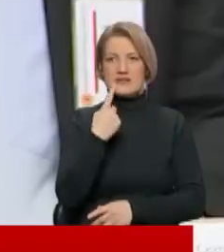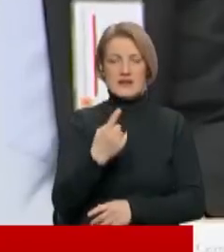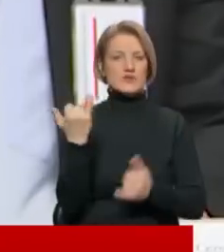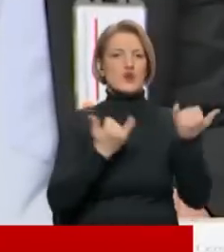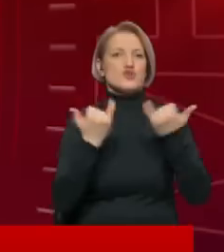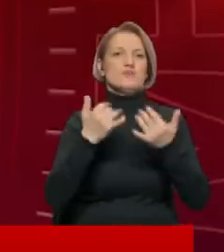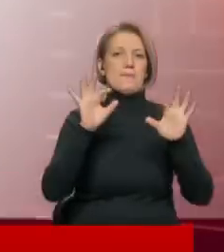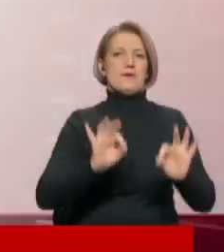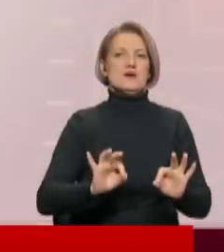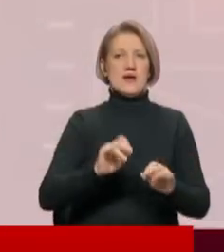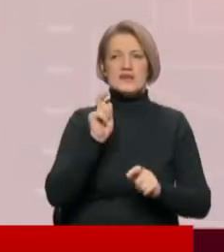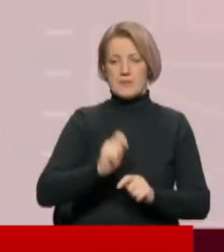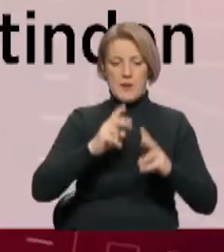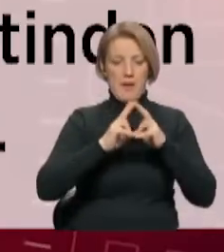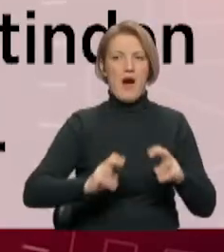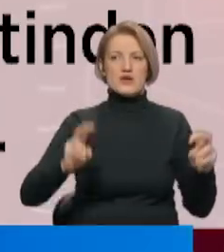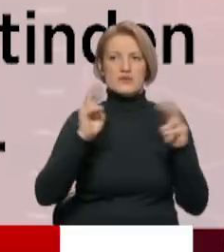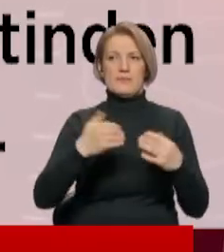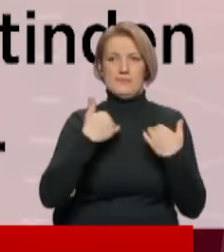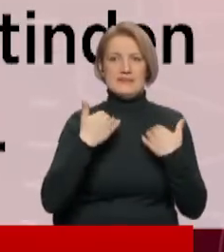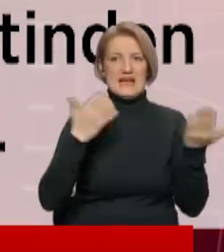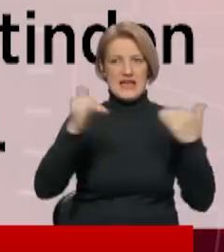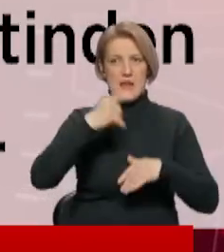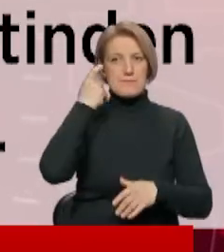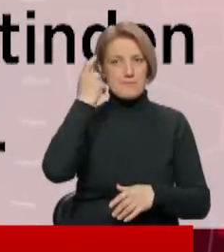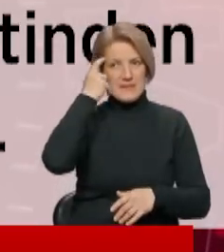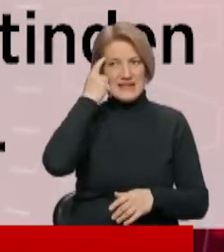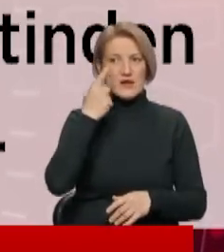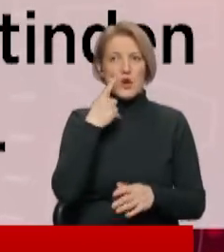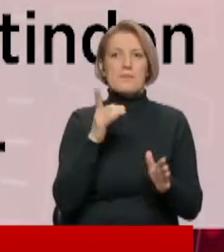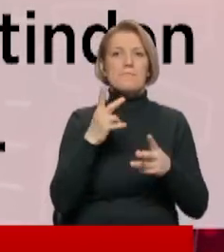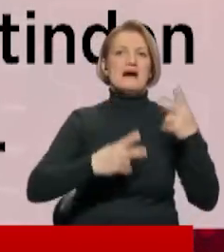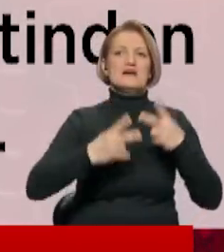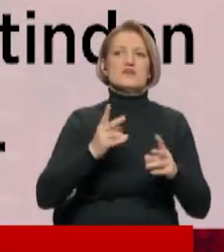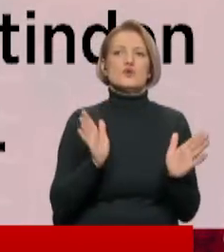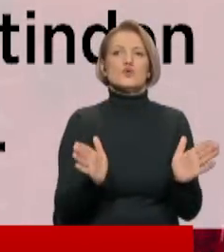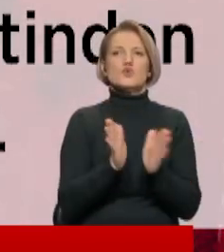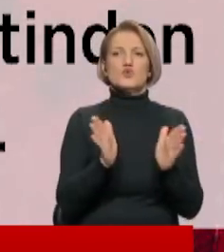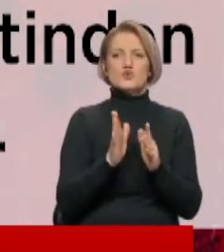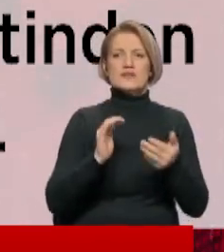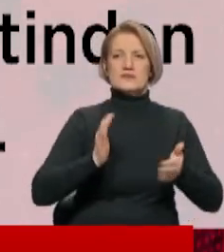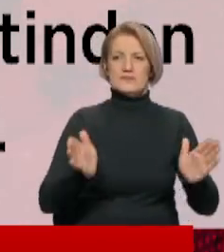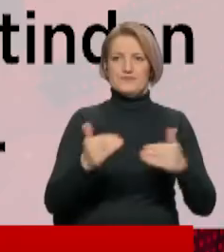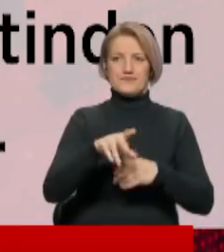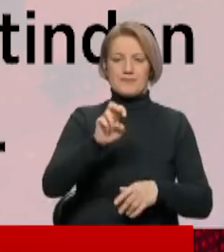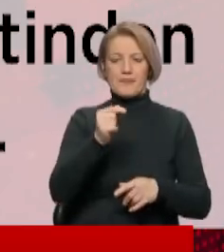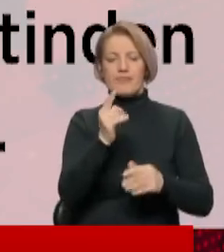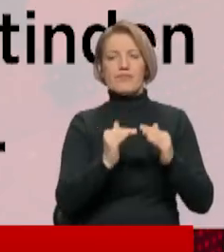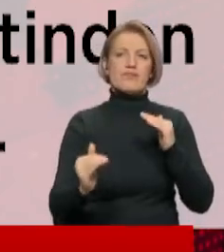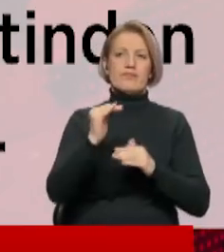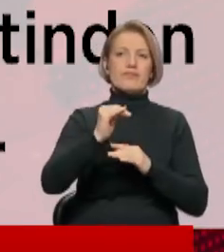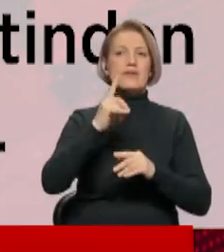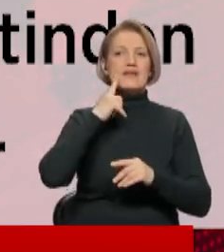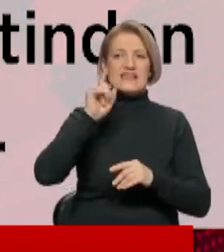tartışılmaya başlandı yaptırdığımız araştırmalardan Bize gelen bilgilere göre bazı küçük sendikaların 8.000 TL'nin Üzerinde yapılacak bir askeri